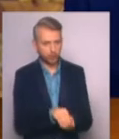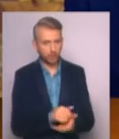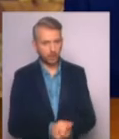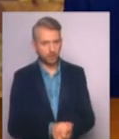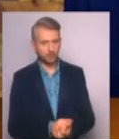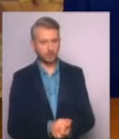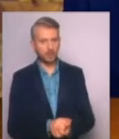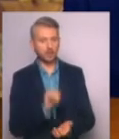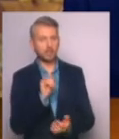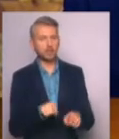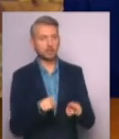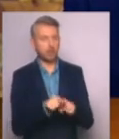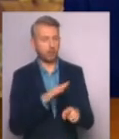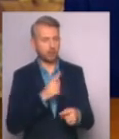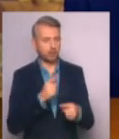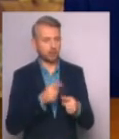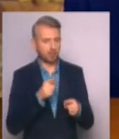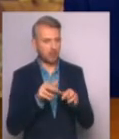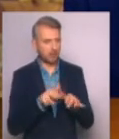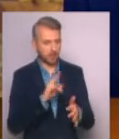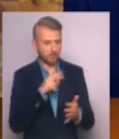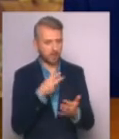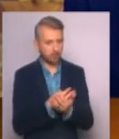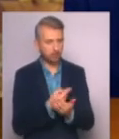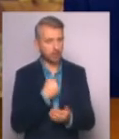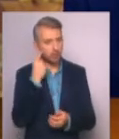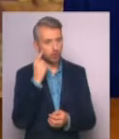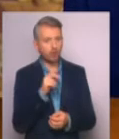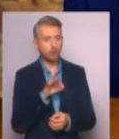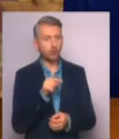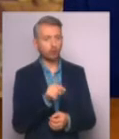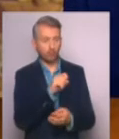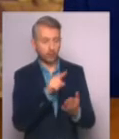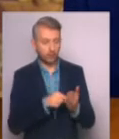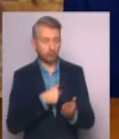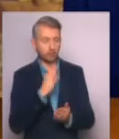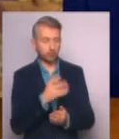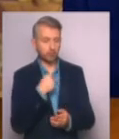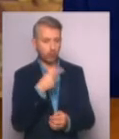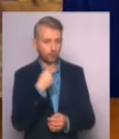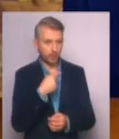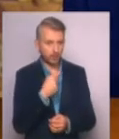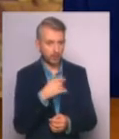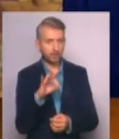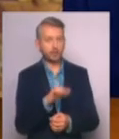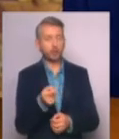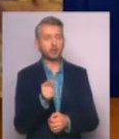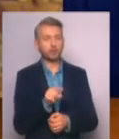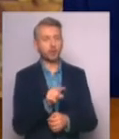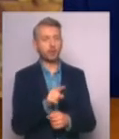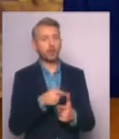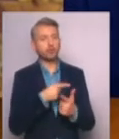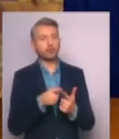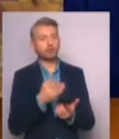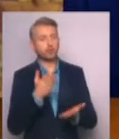і така була радикальна міра передбачена. Я думаю, що по цьому питанню ми будемо говорити відносно того, що, можливо,